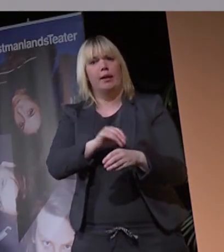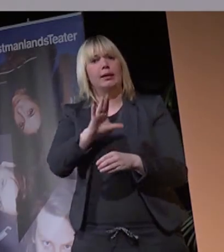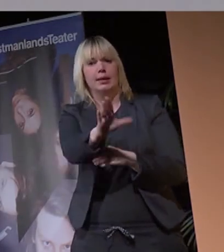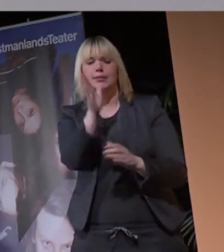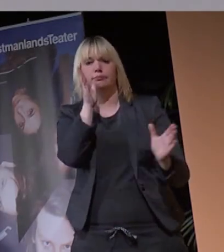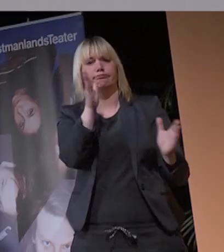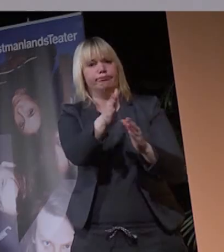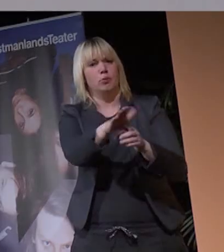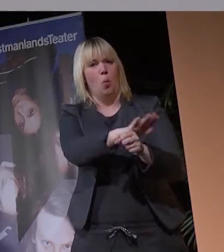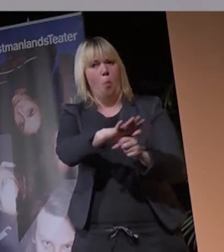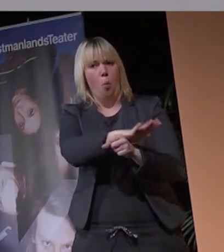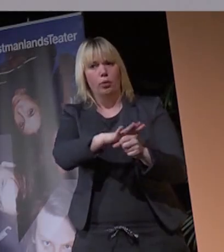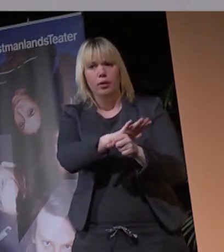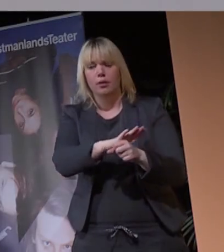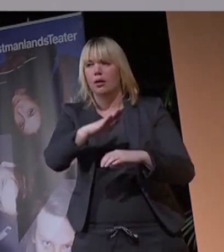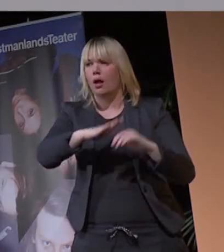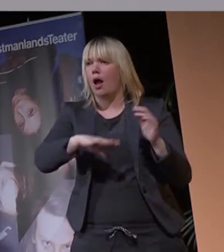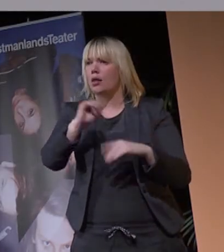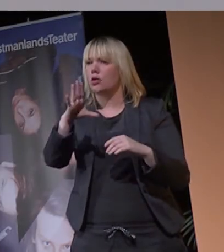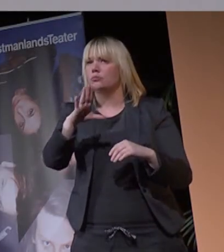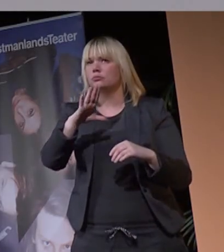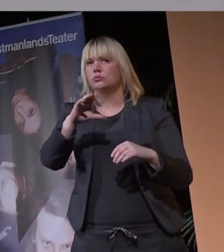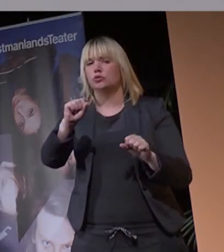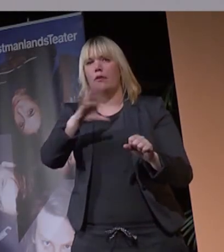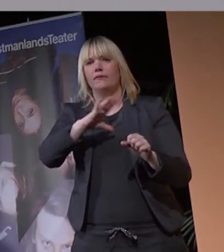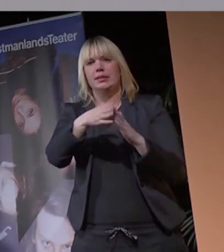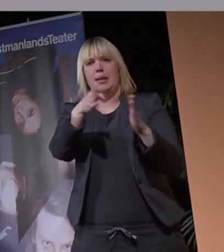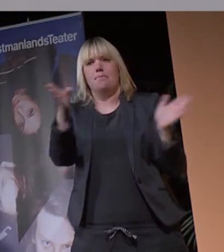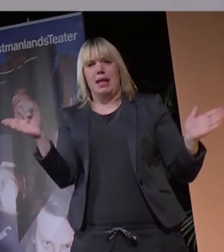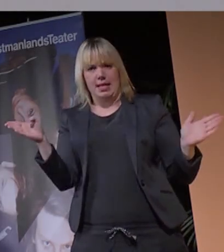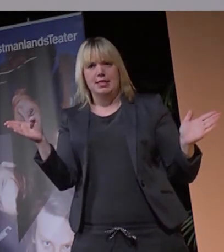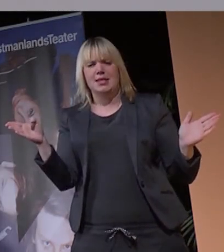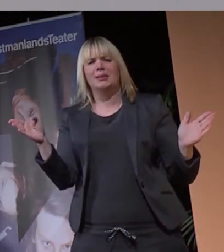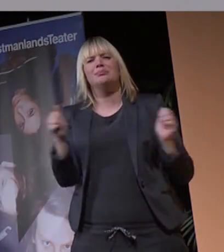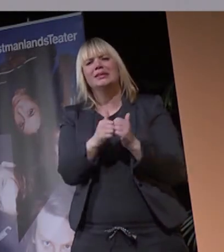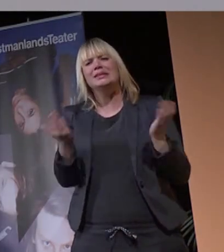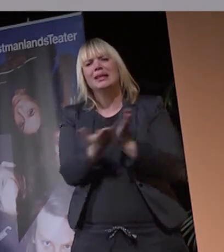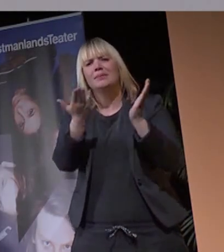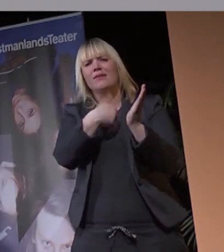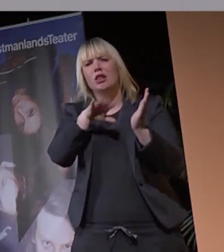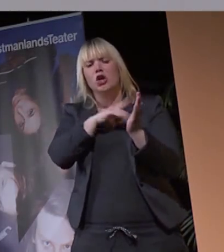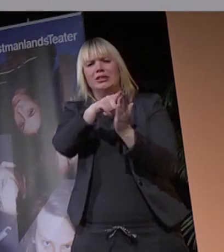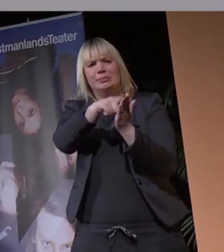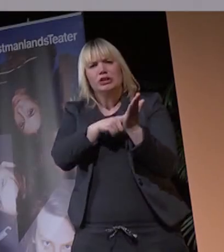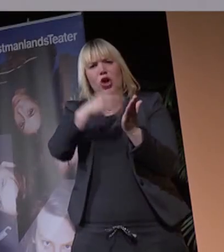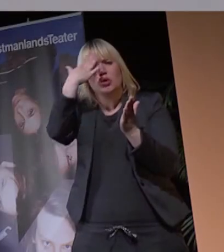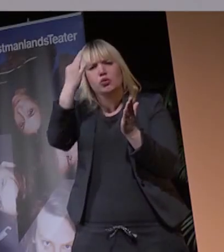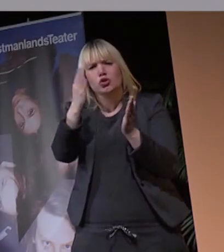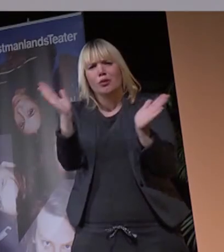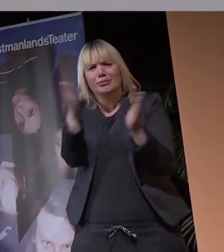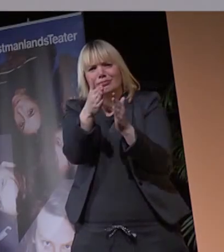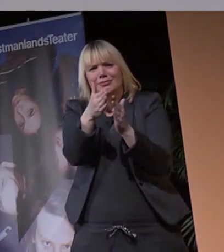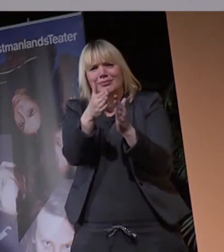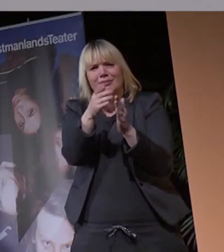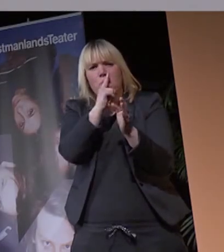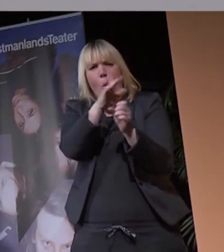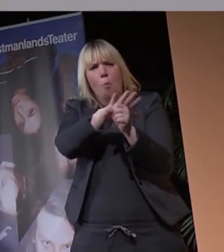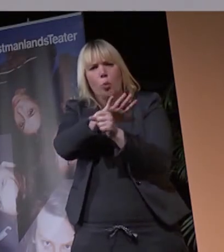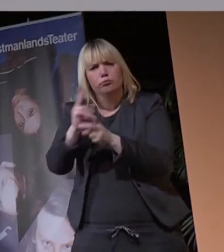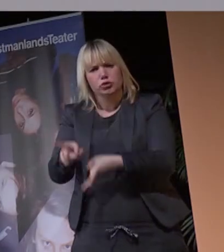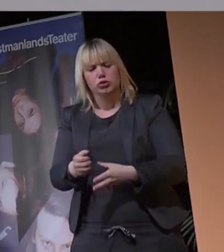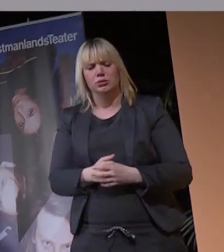som du inledde med nu, det handlar ju om en bredd och ditt uppdrag. Men vi är också intresserade av just specifikt för våra. Det kommer komma in på det. Men